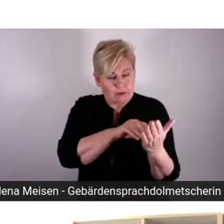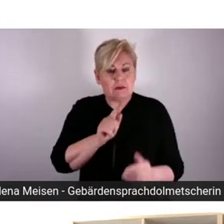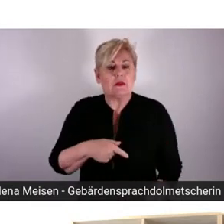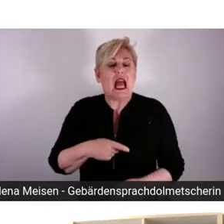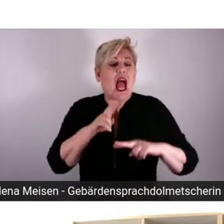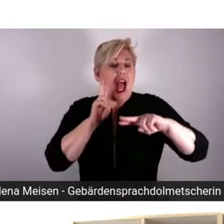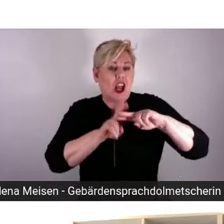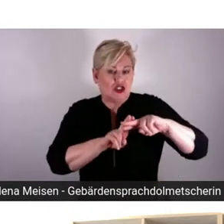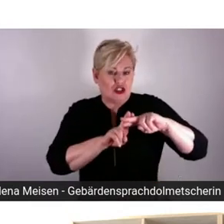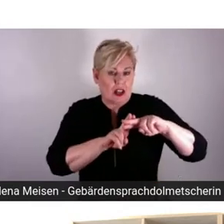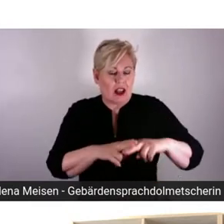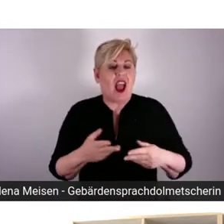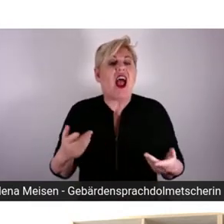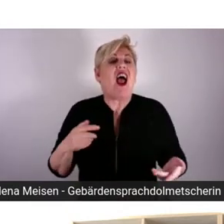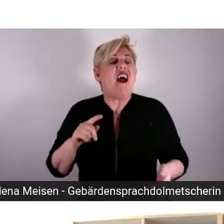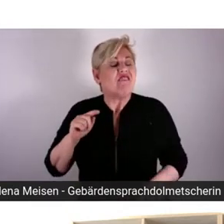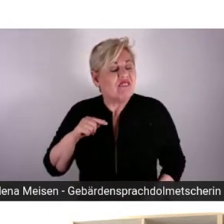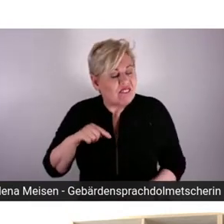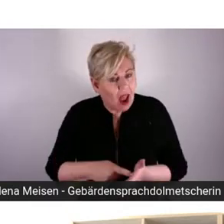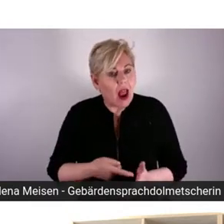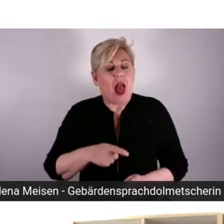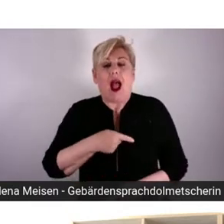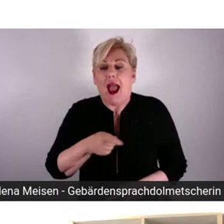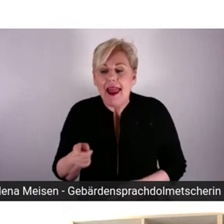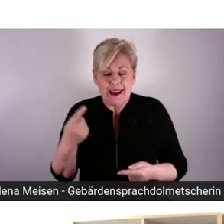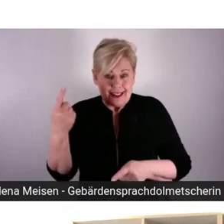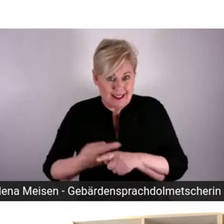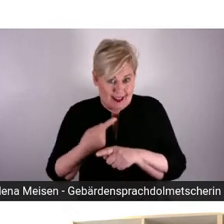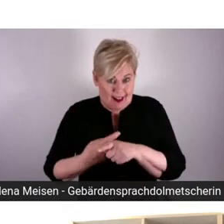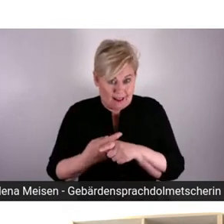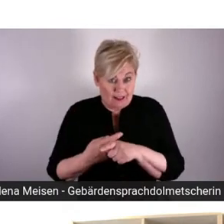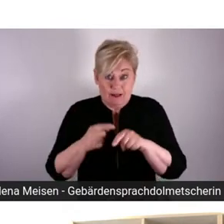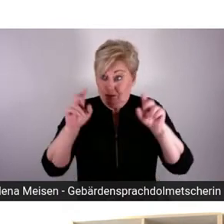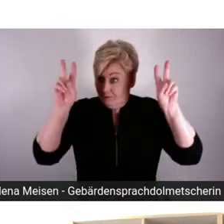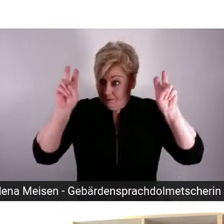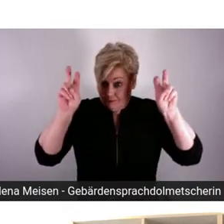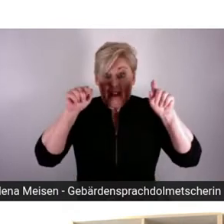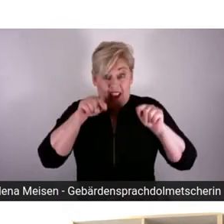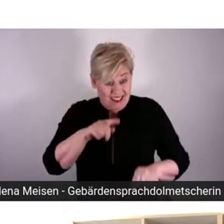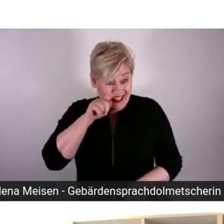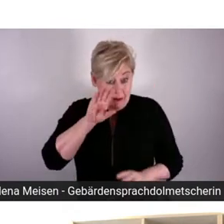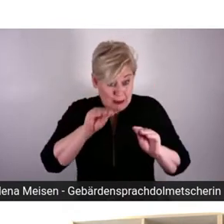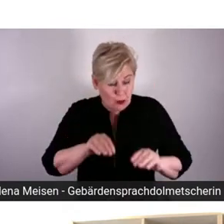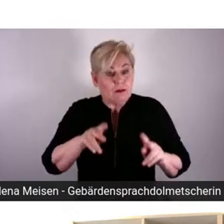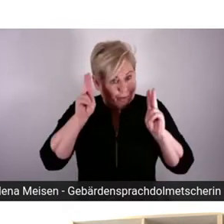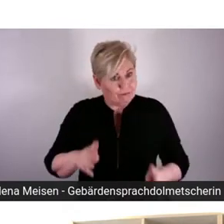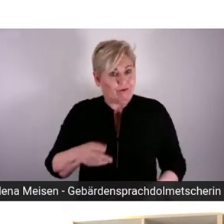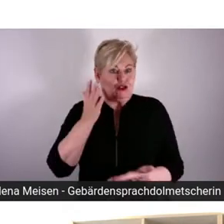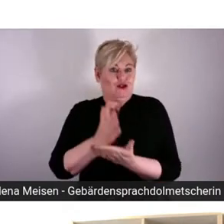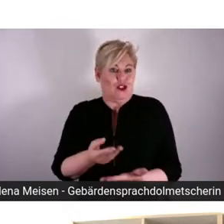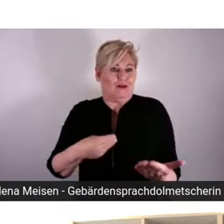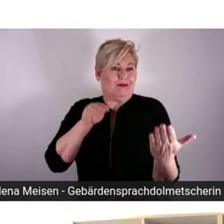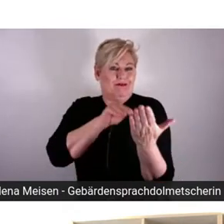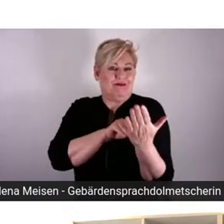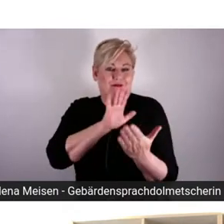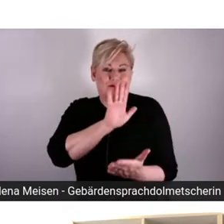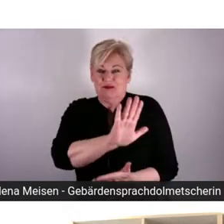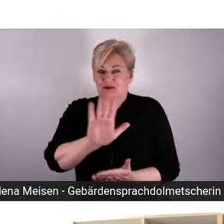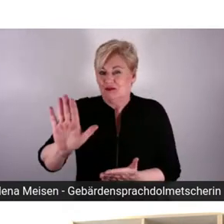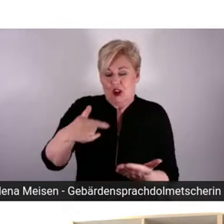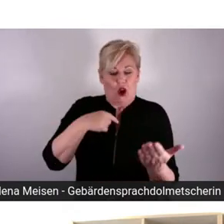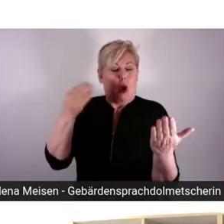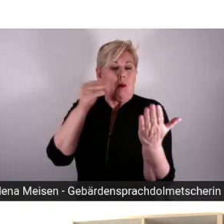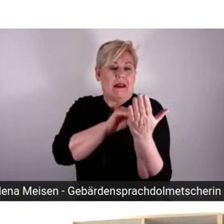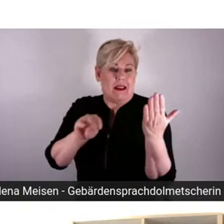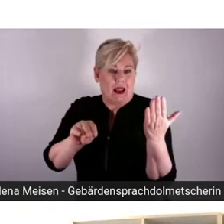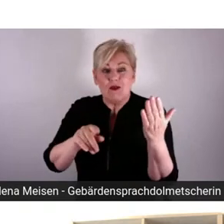Hashtag, weil alle zählen. Wenn Sie den benutzen, dann haben wir Sie buchstäblich auf den Schirm mit Ihren Kommentaren und wir laden